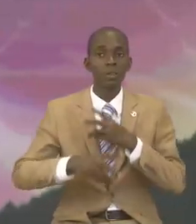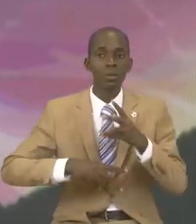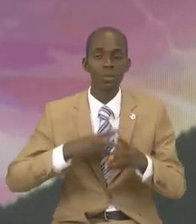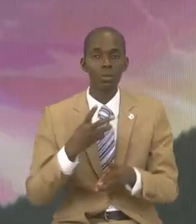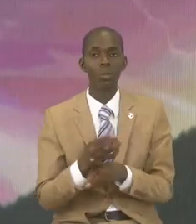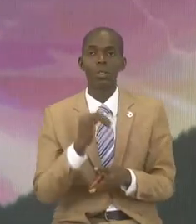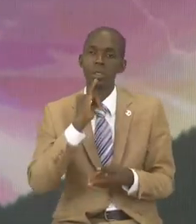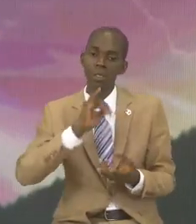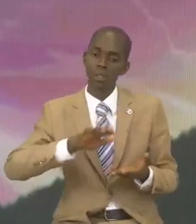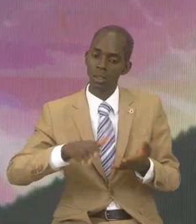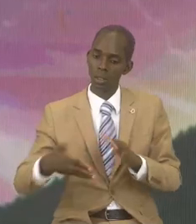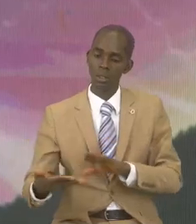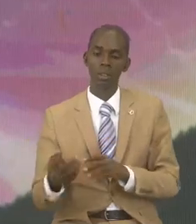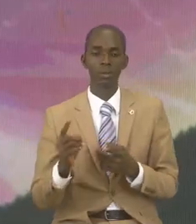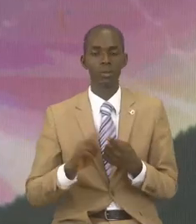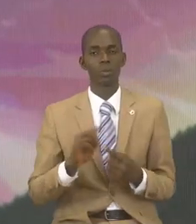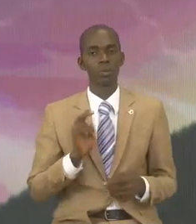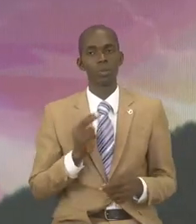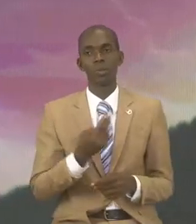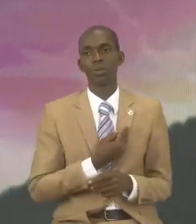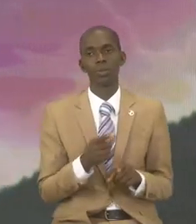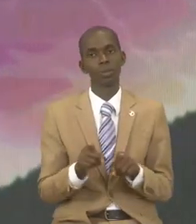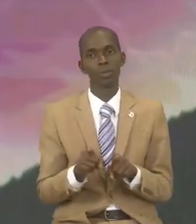monde est crucifié pour nous.